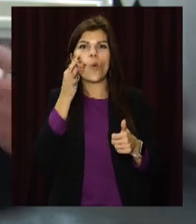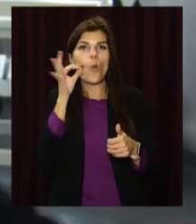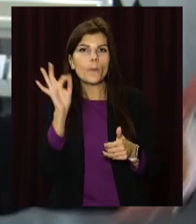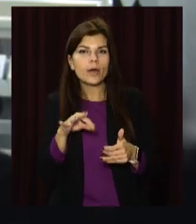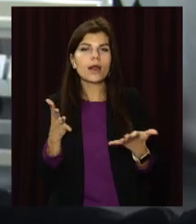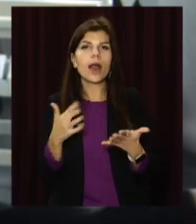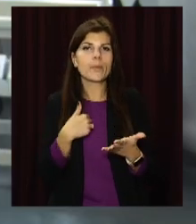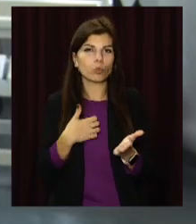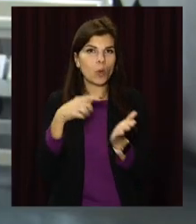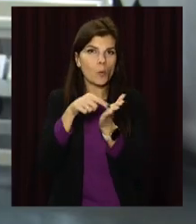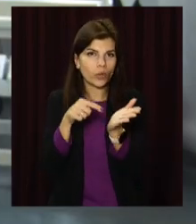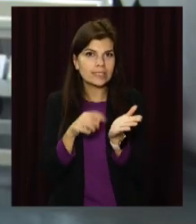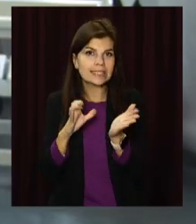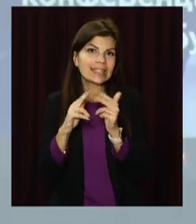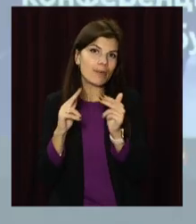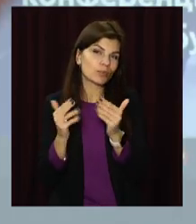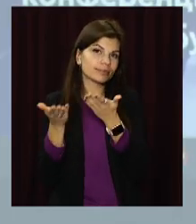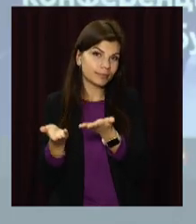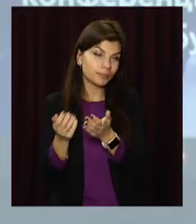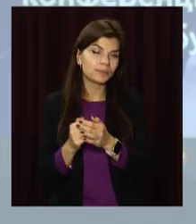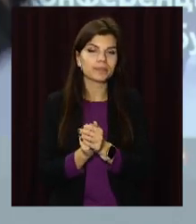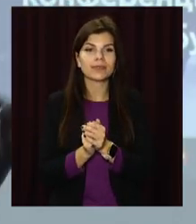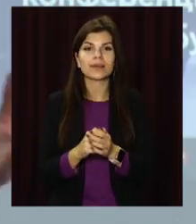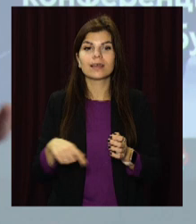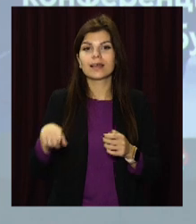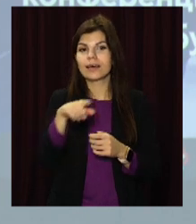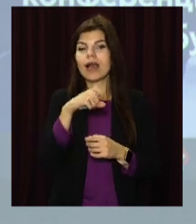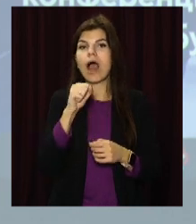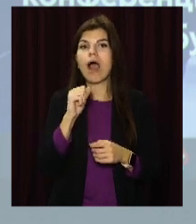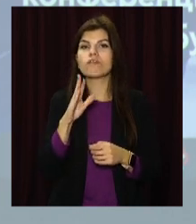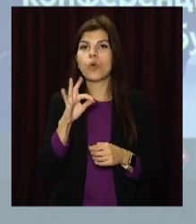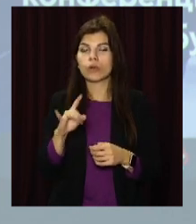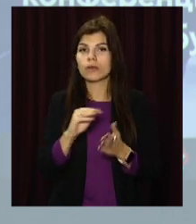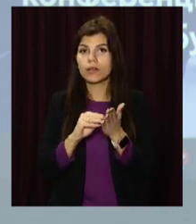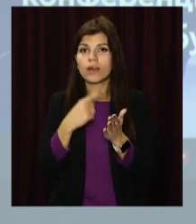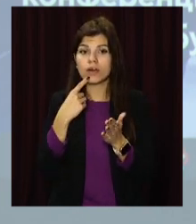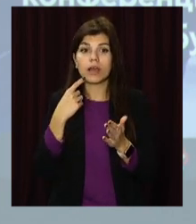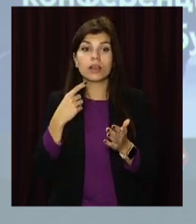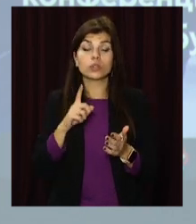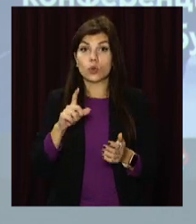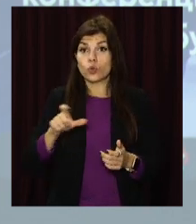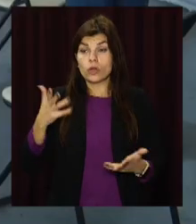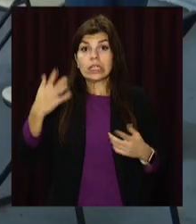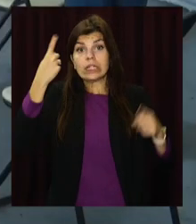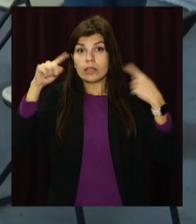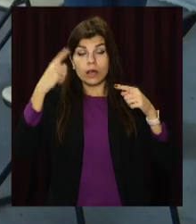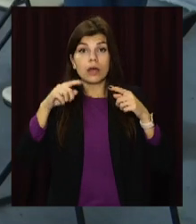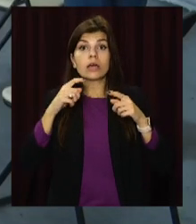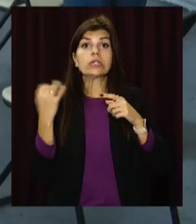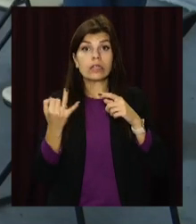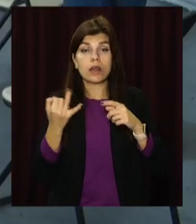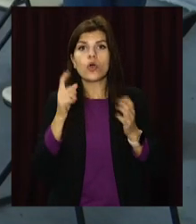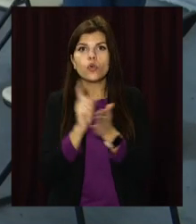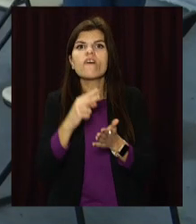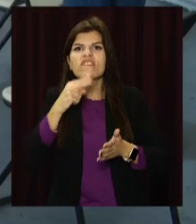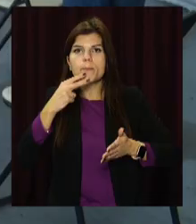ми хочемо поділитися саме з Дніпром. Автори курсів наголошують – ставка на практику. Успішні проєкти повинні привернути увагу, а